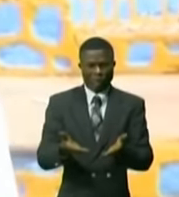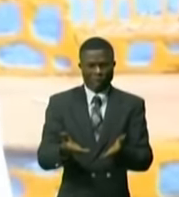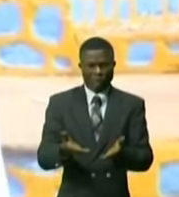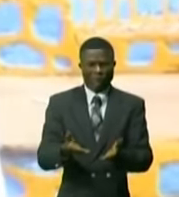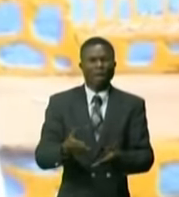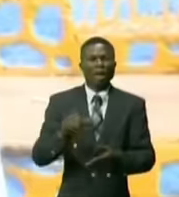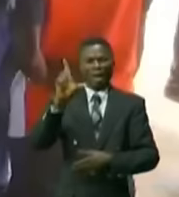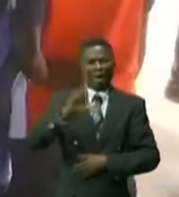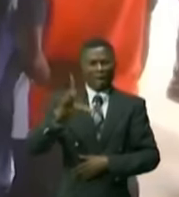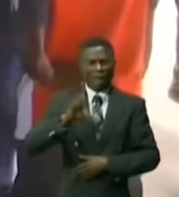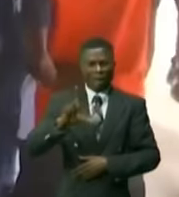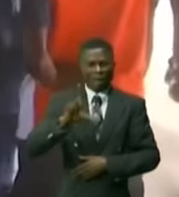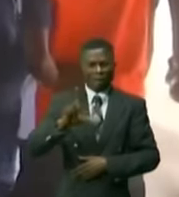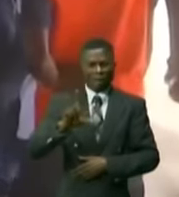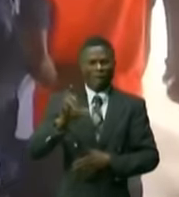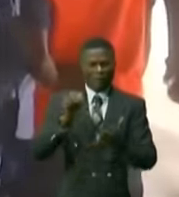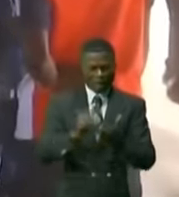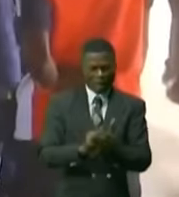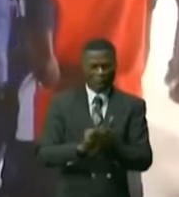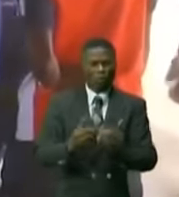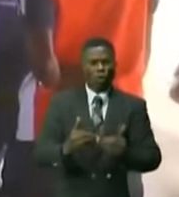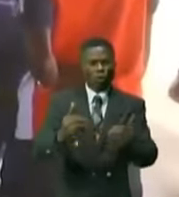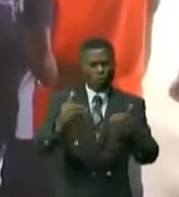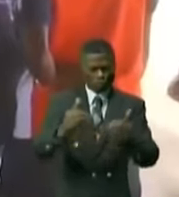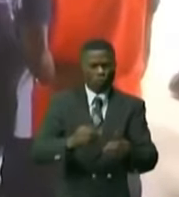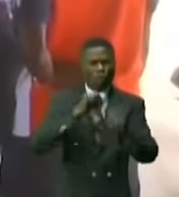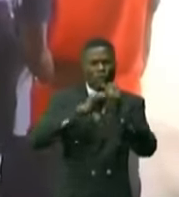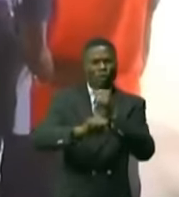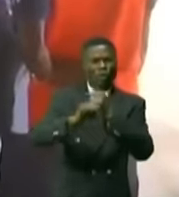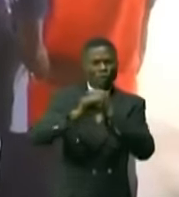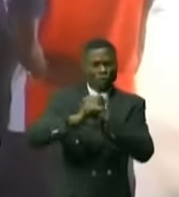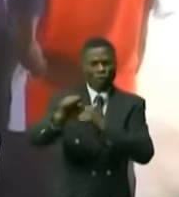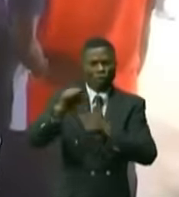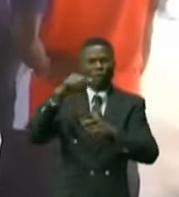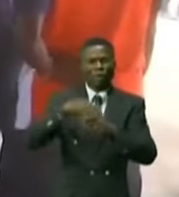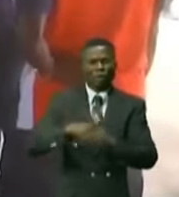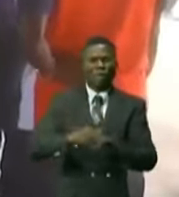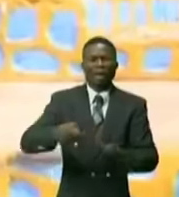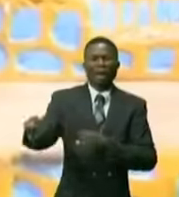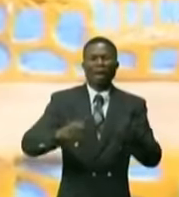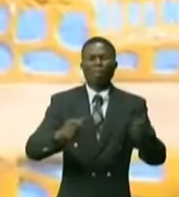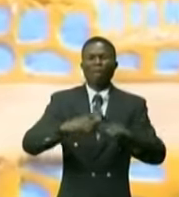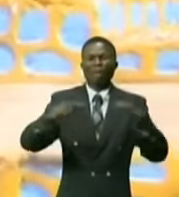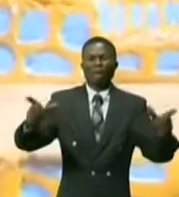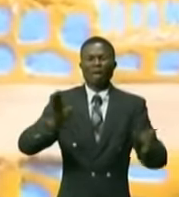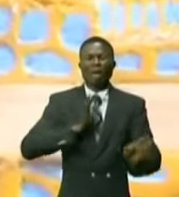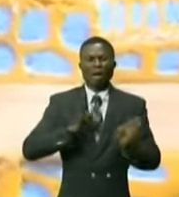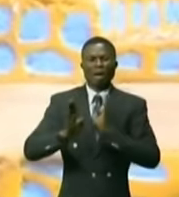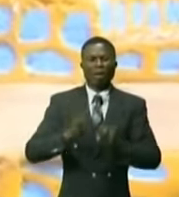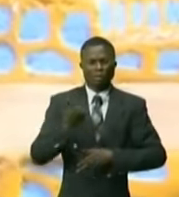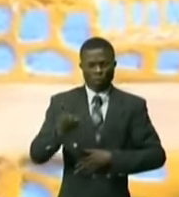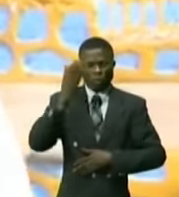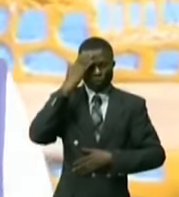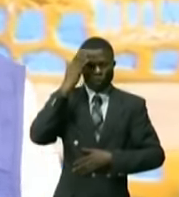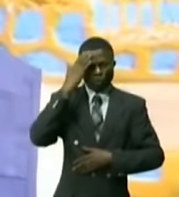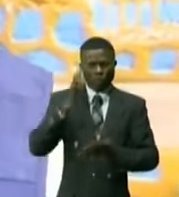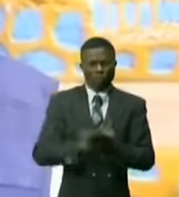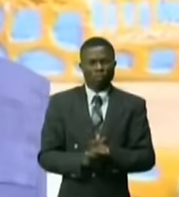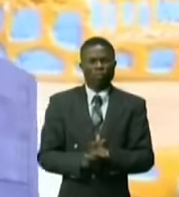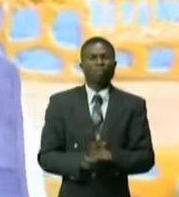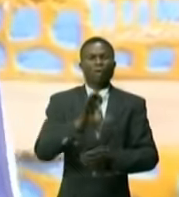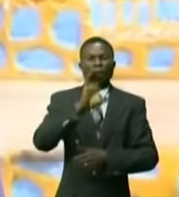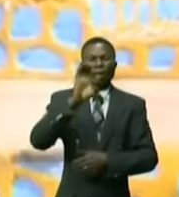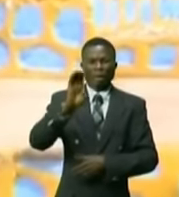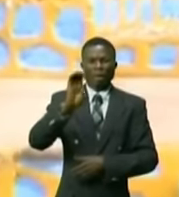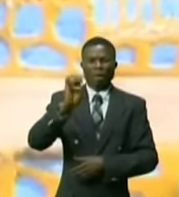le lundi, nous allons faire encore cette même sensibilisation au niveau des grands marchés de Bounia. Nous savons tous que la CENI